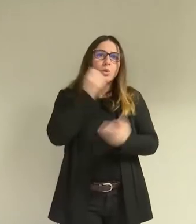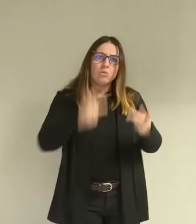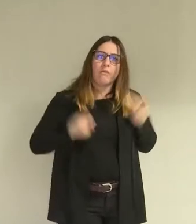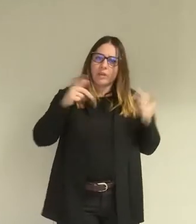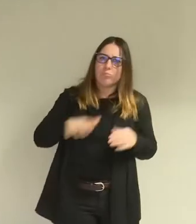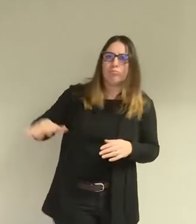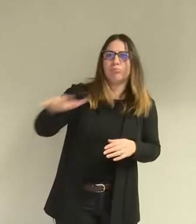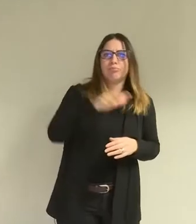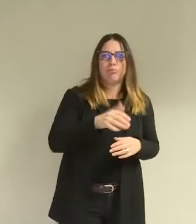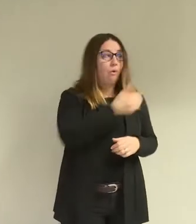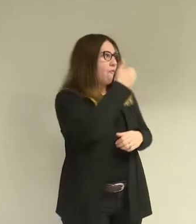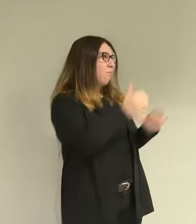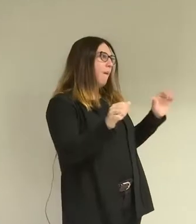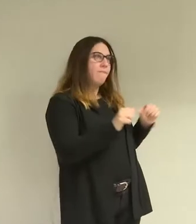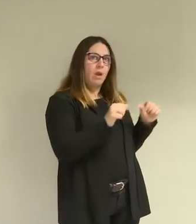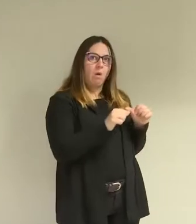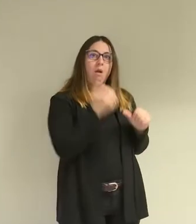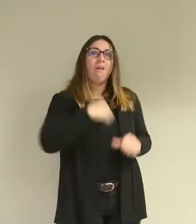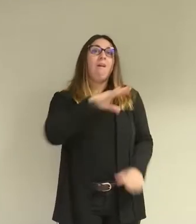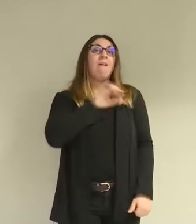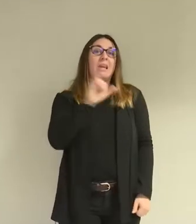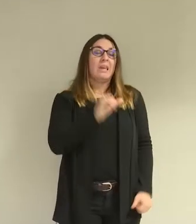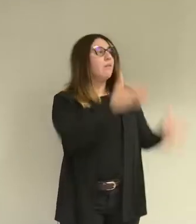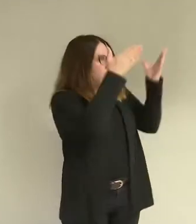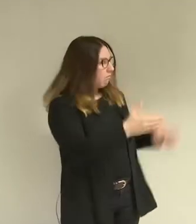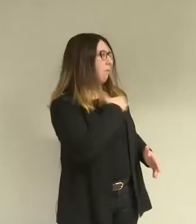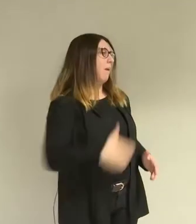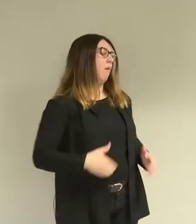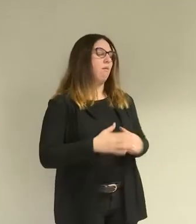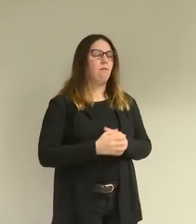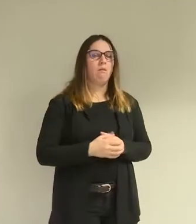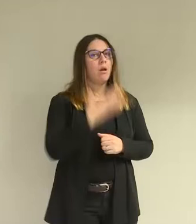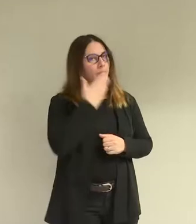et qui relève avant tout de votre responsabilité de maire merci